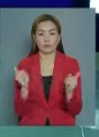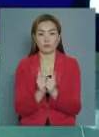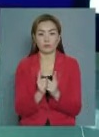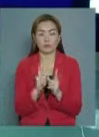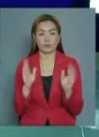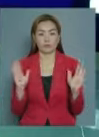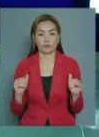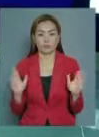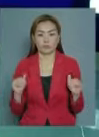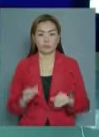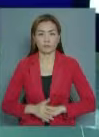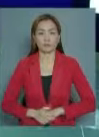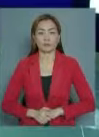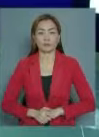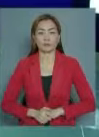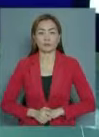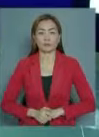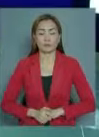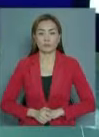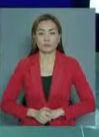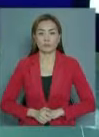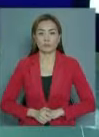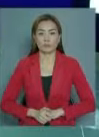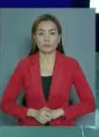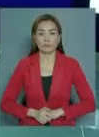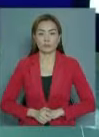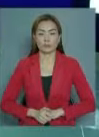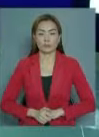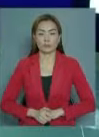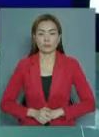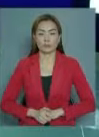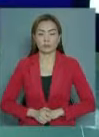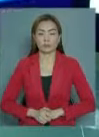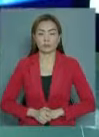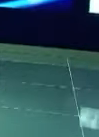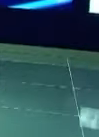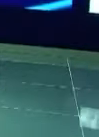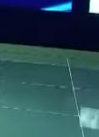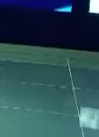түйүн жасаңыз, патша көңүл көрөрмен. Келесе көрүшкөнчө аман, сау болуңуздар.